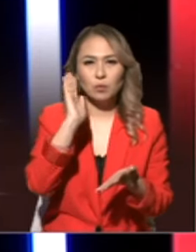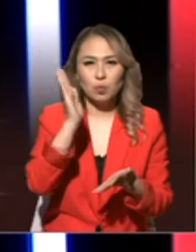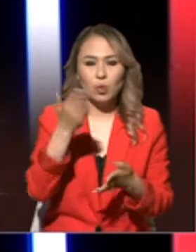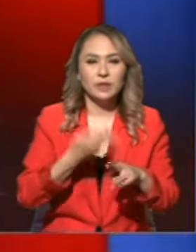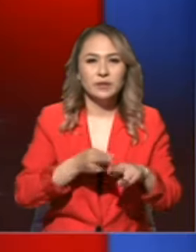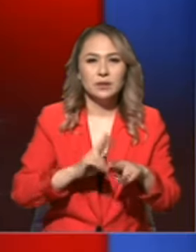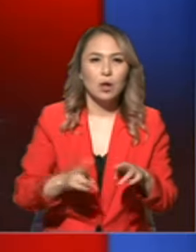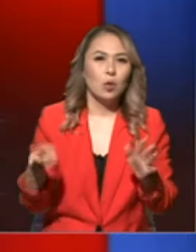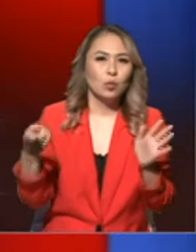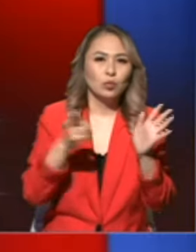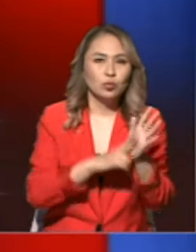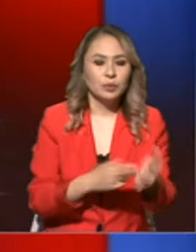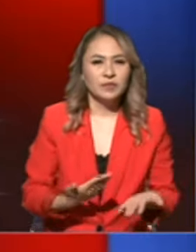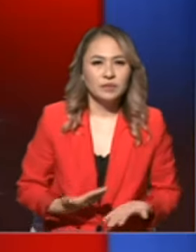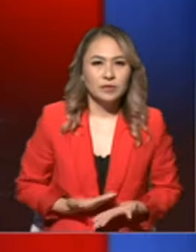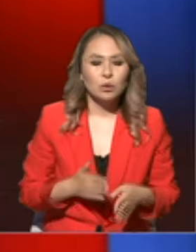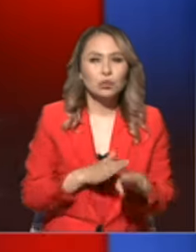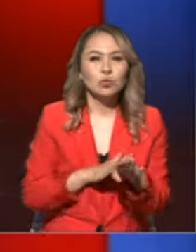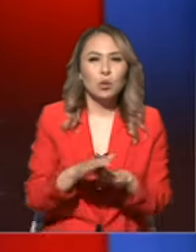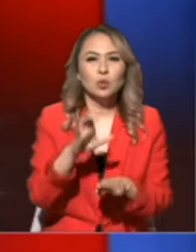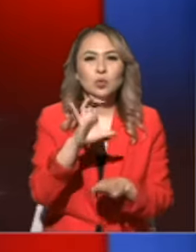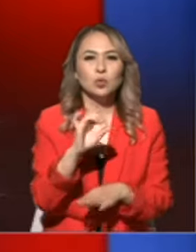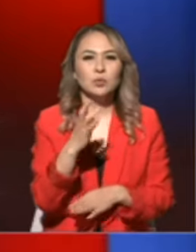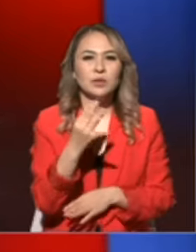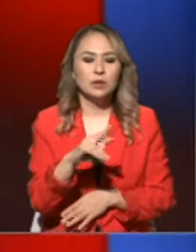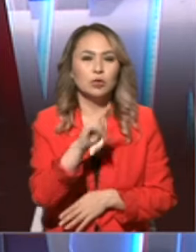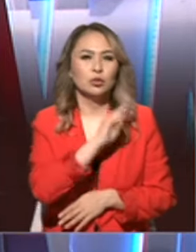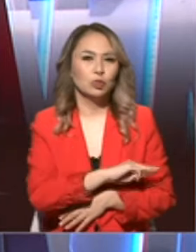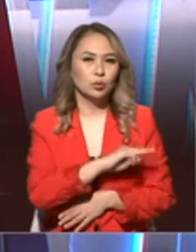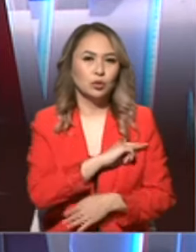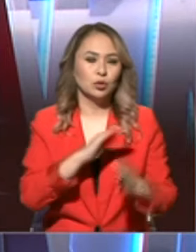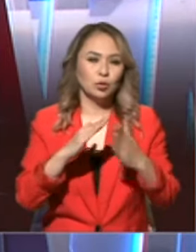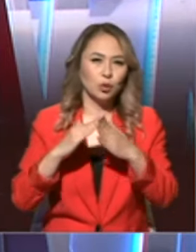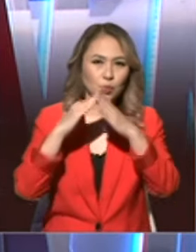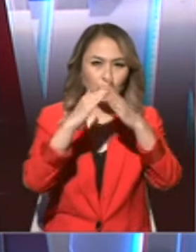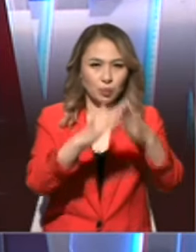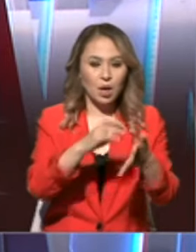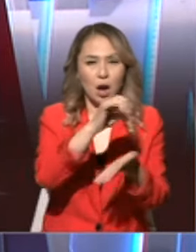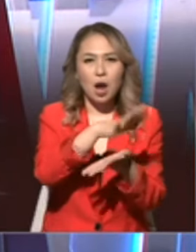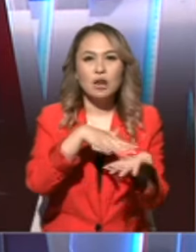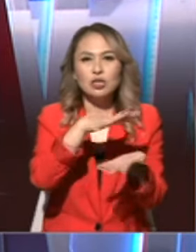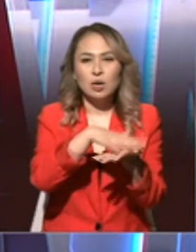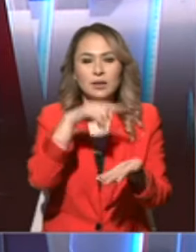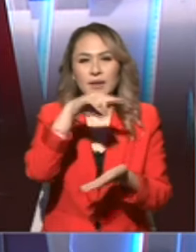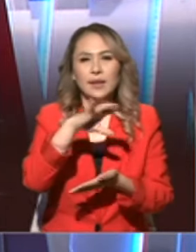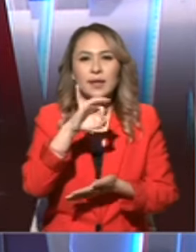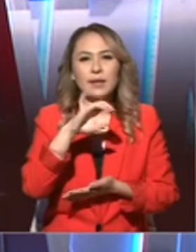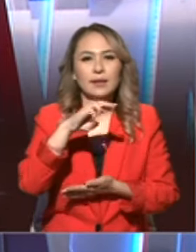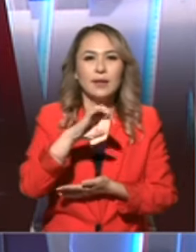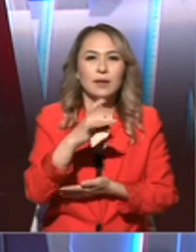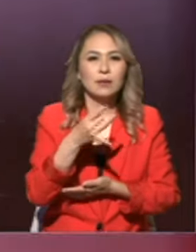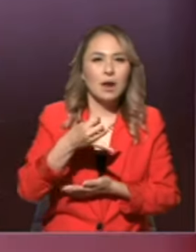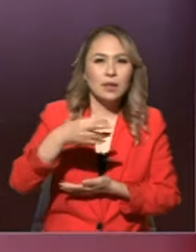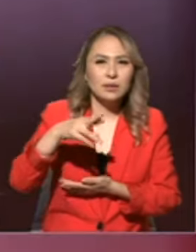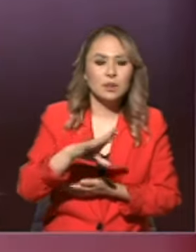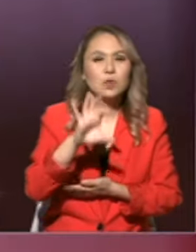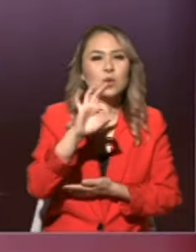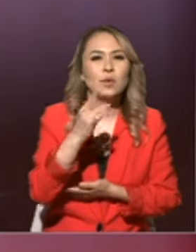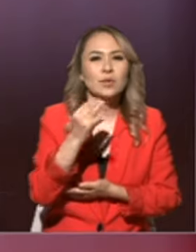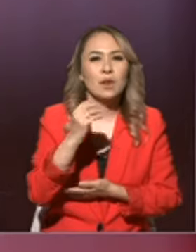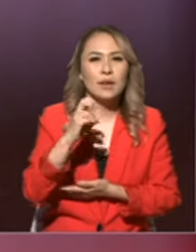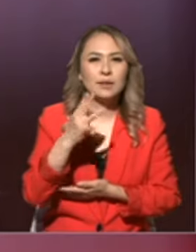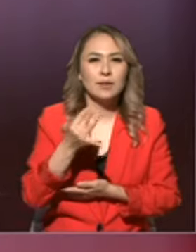жаңағы көшіп келген адамға толық субсидиясын, үйін, жұмысын бергенімен оның ар жағындағы интеграция, социализация, жаңағы